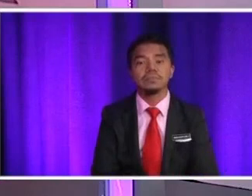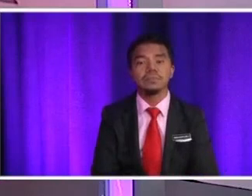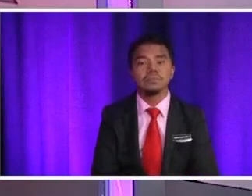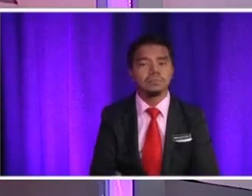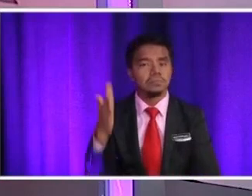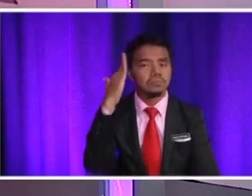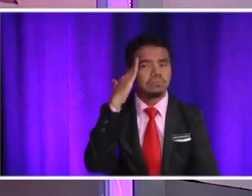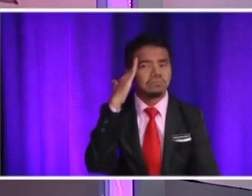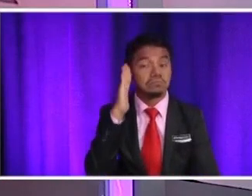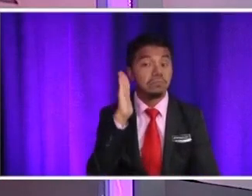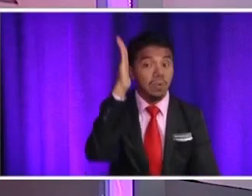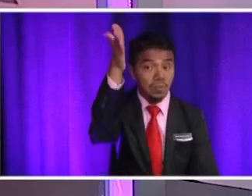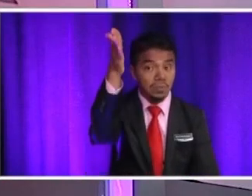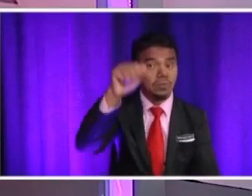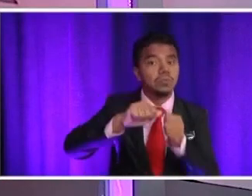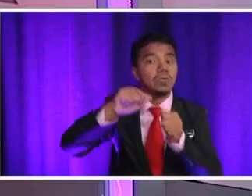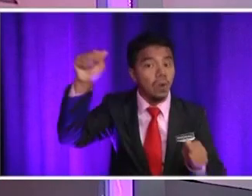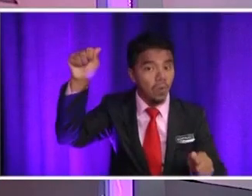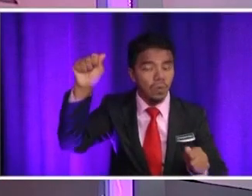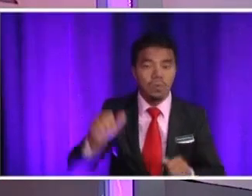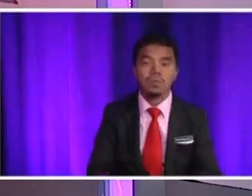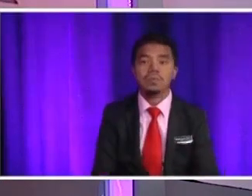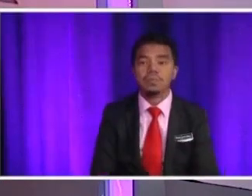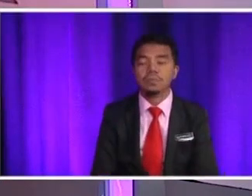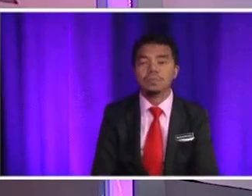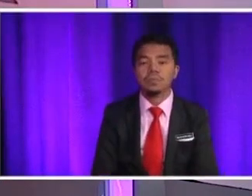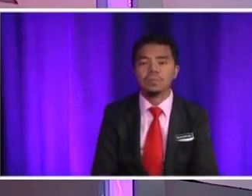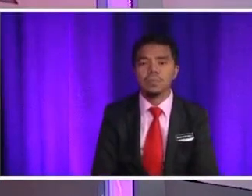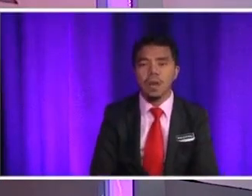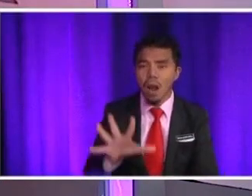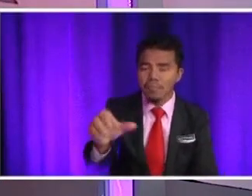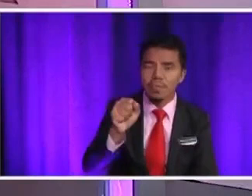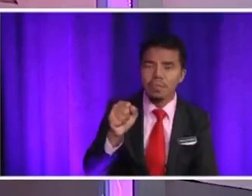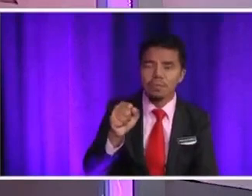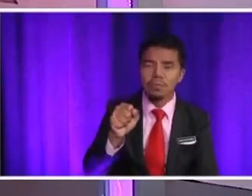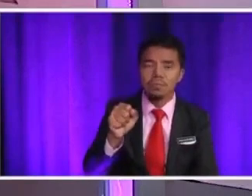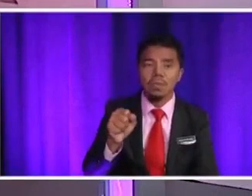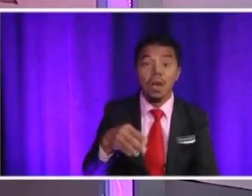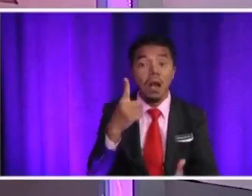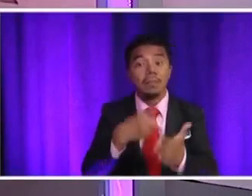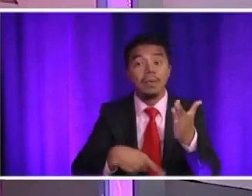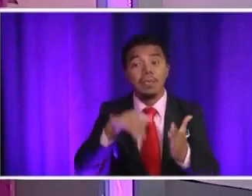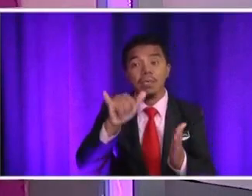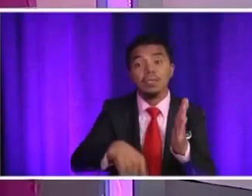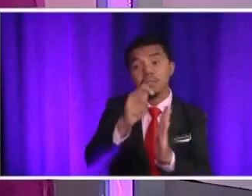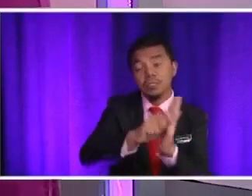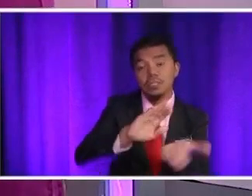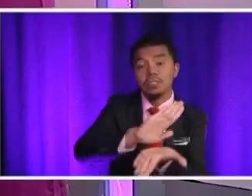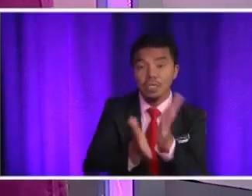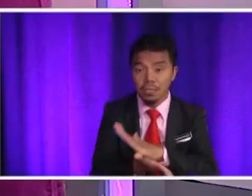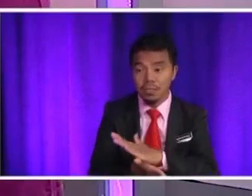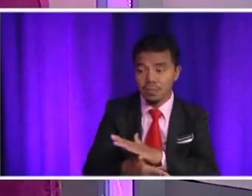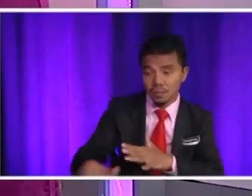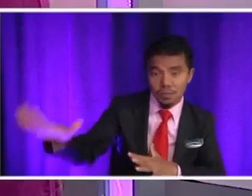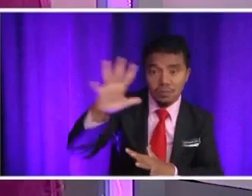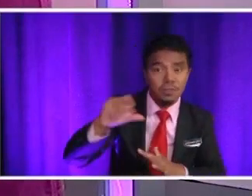berpandangan jauh, berpandangan apa ni, dia mengambil segala iktibar dengan apa yang berlaku sekeliling. So itu adalah ciri-ciri